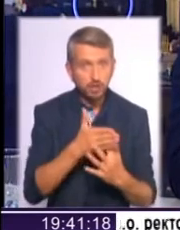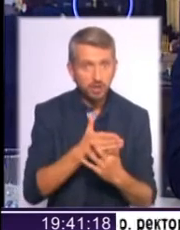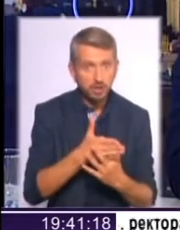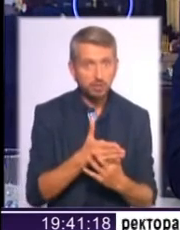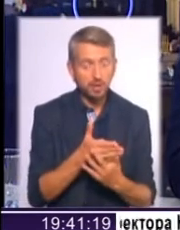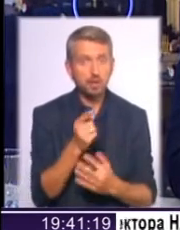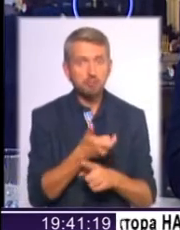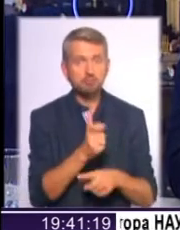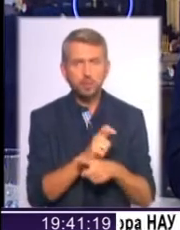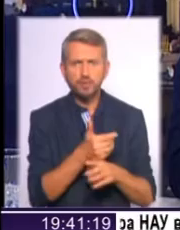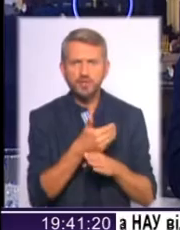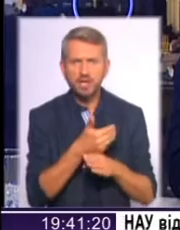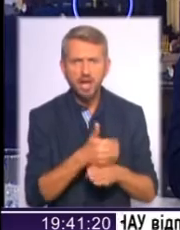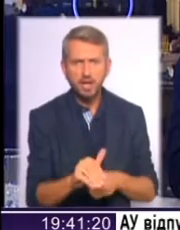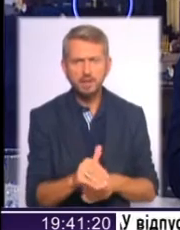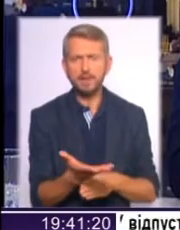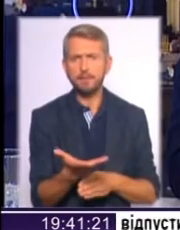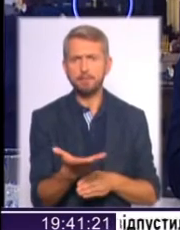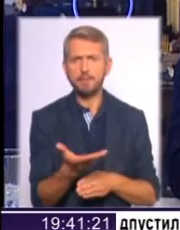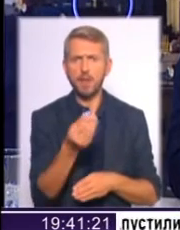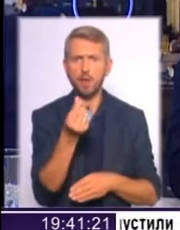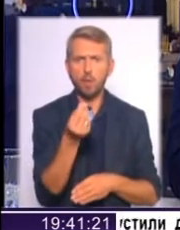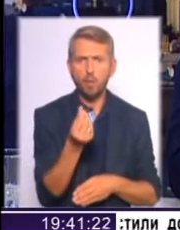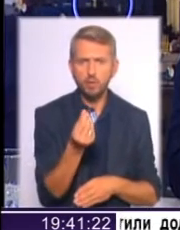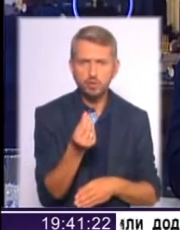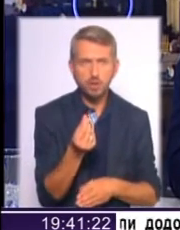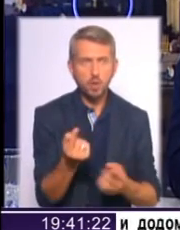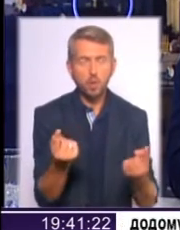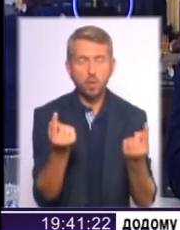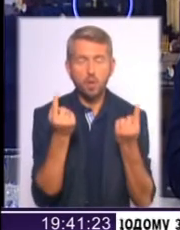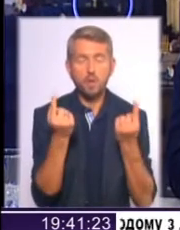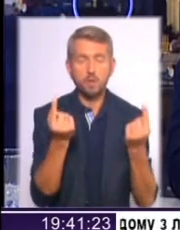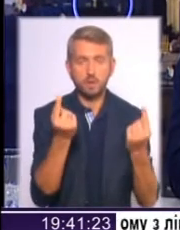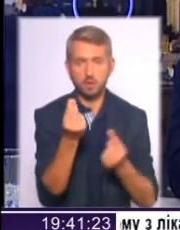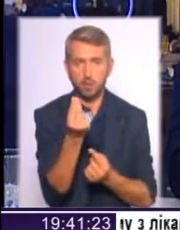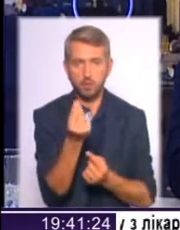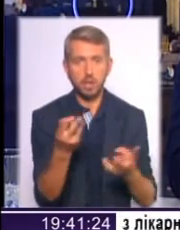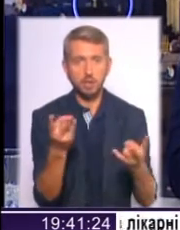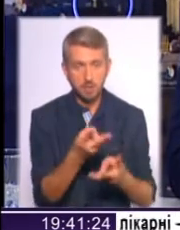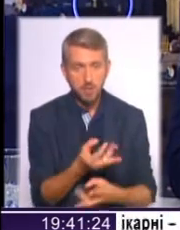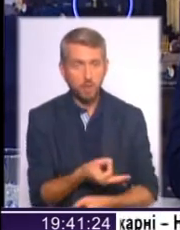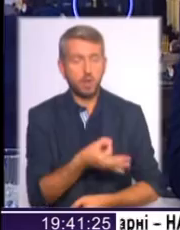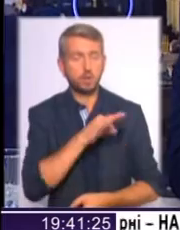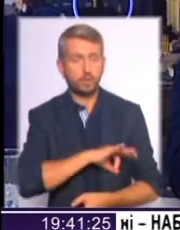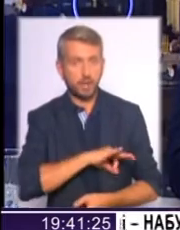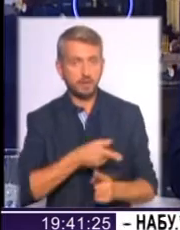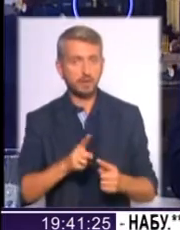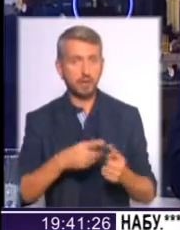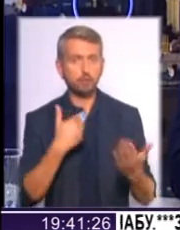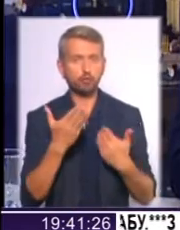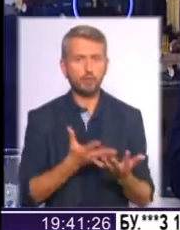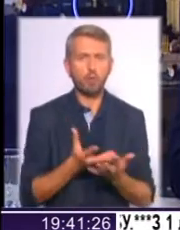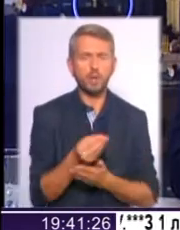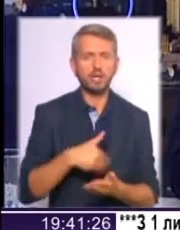більше виділяються кошти в колосальних обсягах, треба цим користуватися. Це стосується оплати